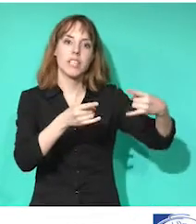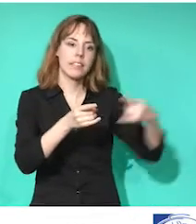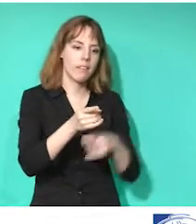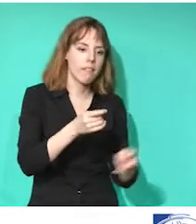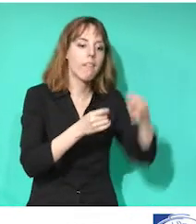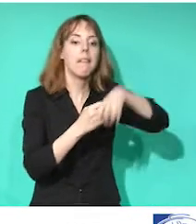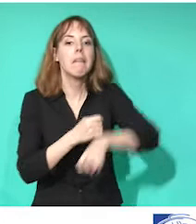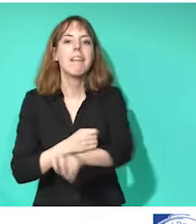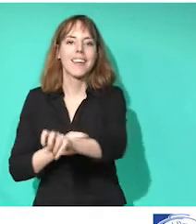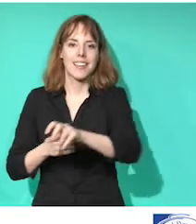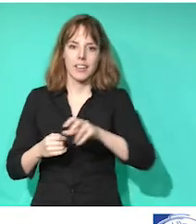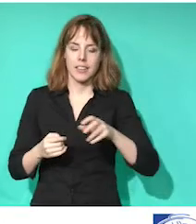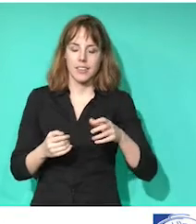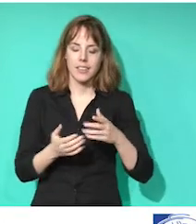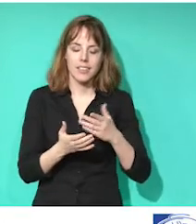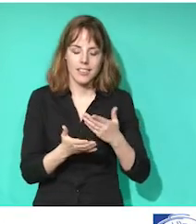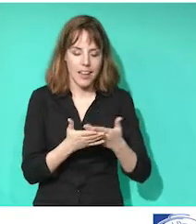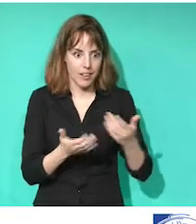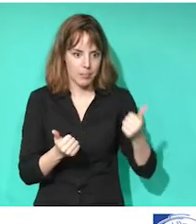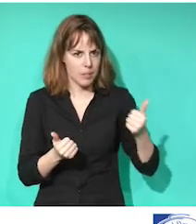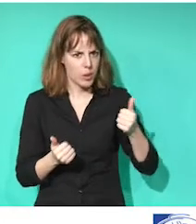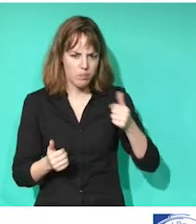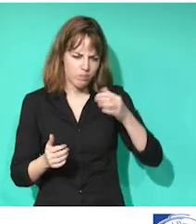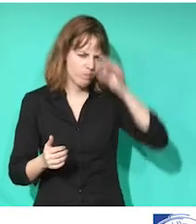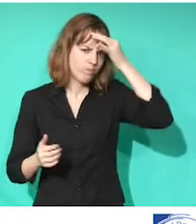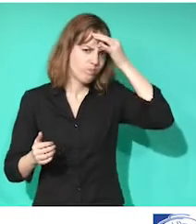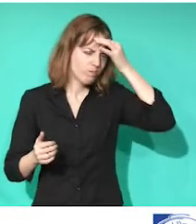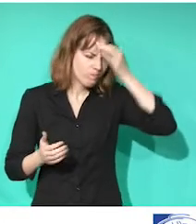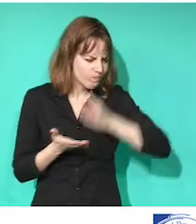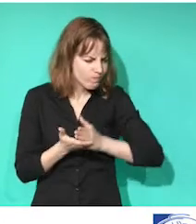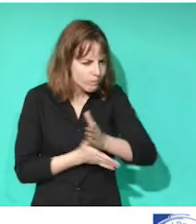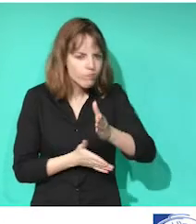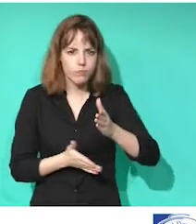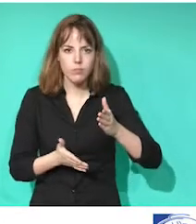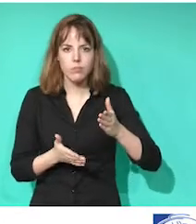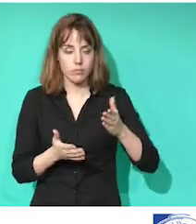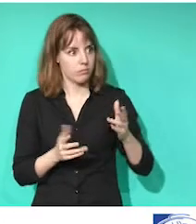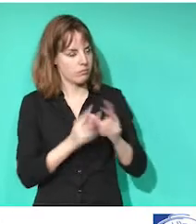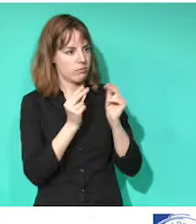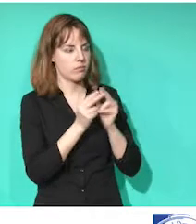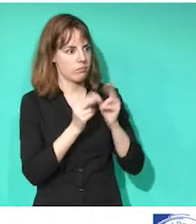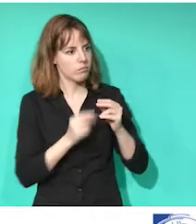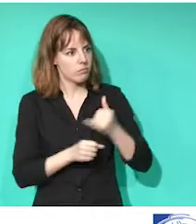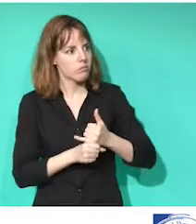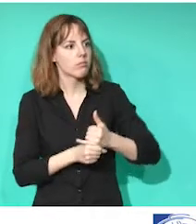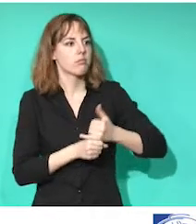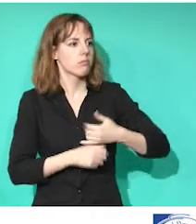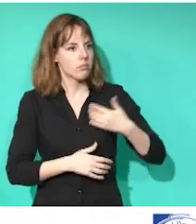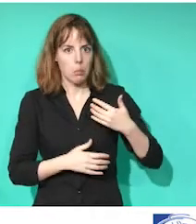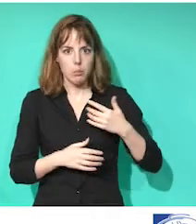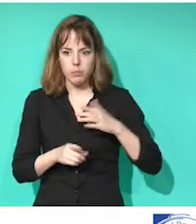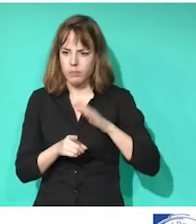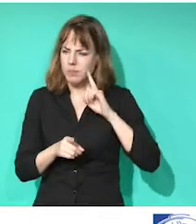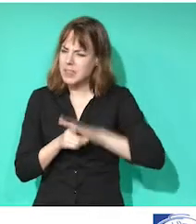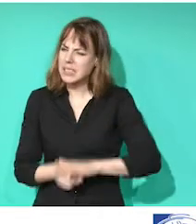souvent. Et elle a vraiment donné vie à cette idée d'oser, d'aller plus loin, d'être en capacité de surpasser voilà, ce sexisme